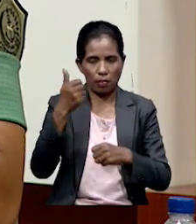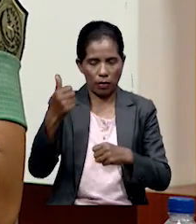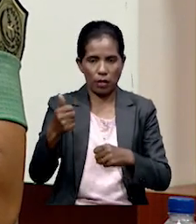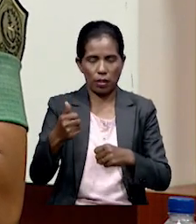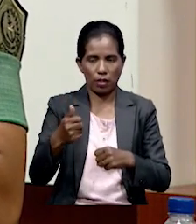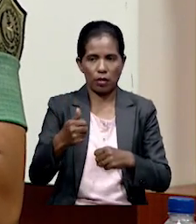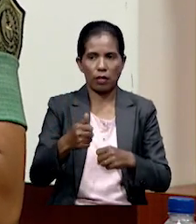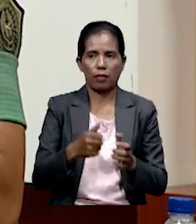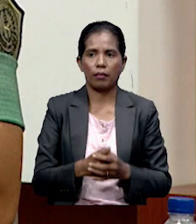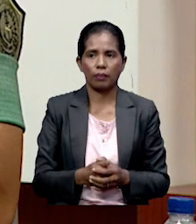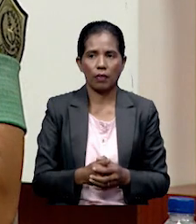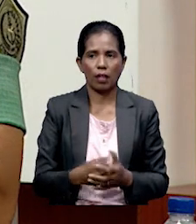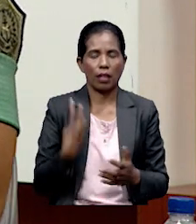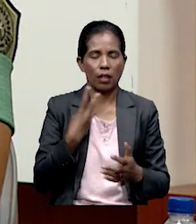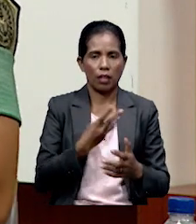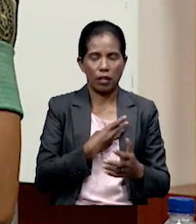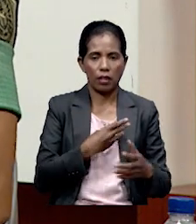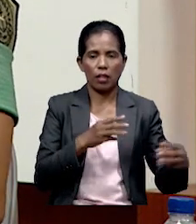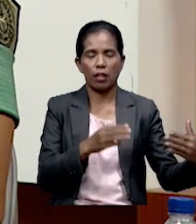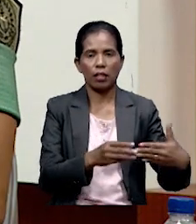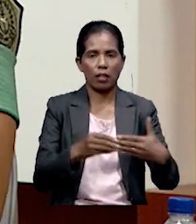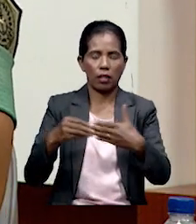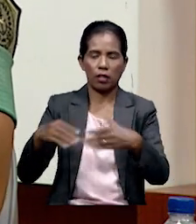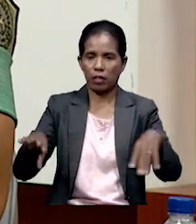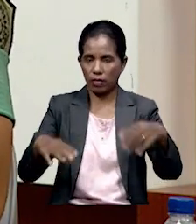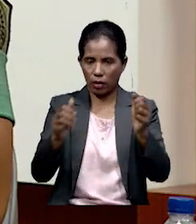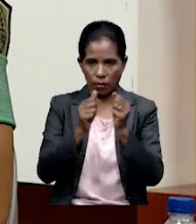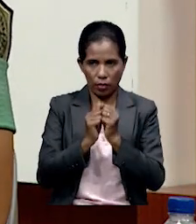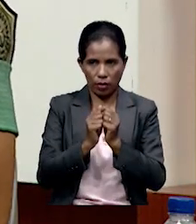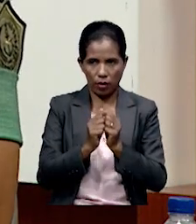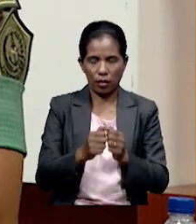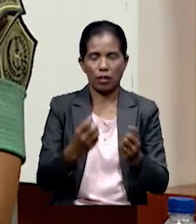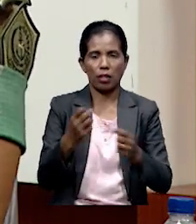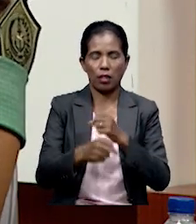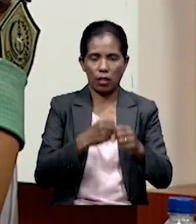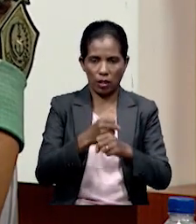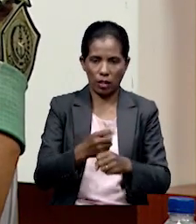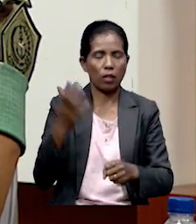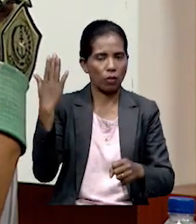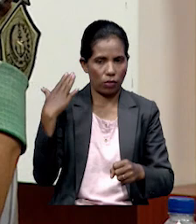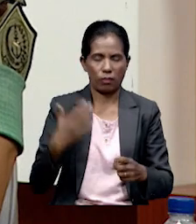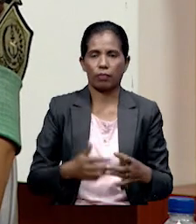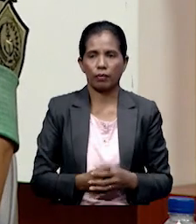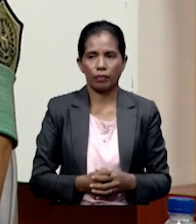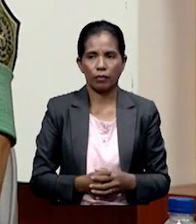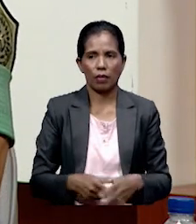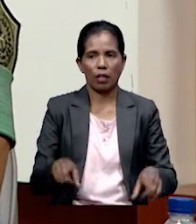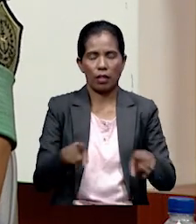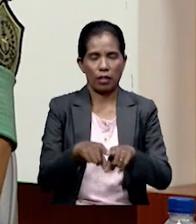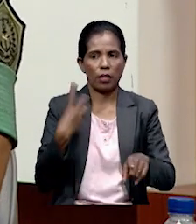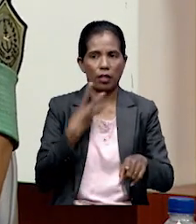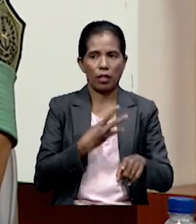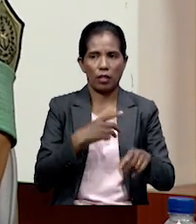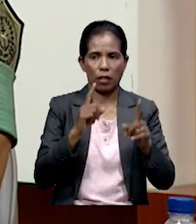kayak dalam kita membina hubungan bilateral dibandingkan dengan tahun ini dan tahun-tahun sebelumnya ada beberapa hal yang